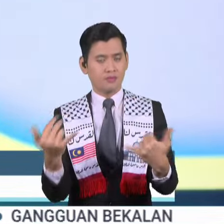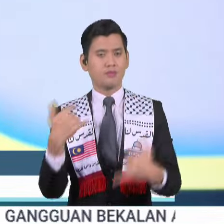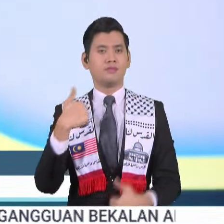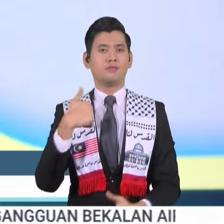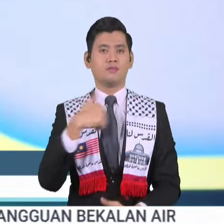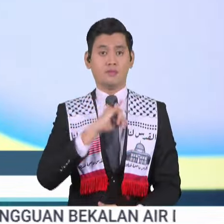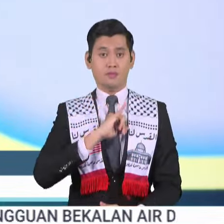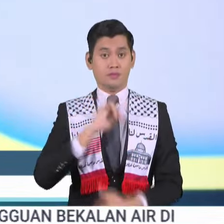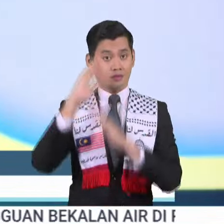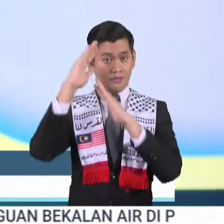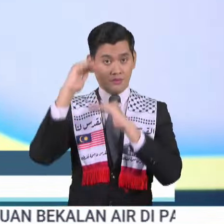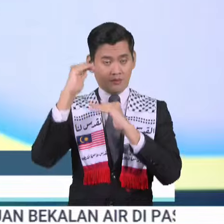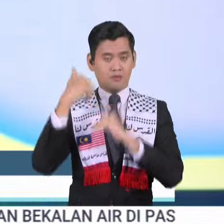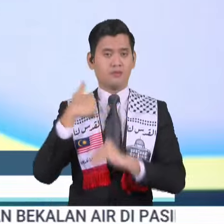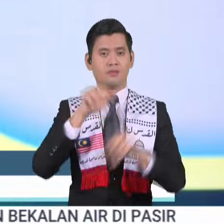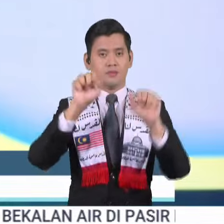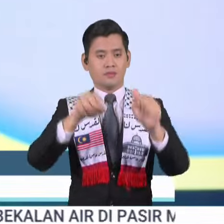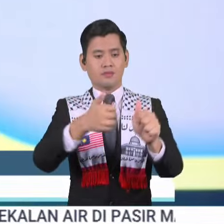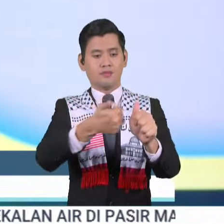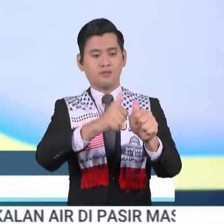dapat elakkan